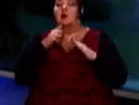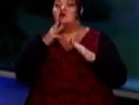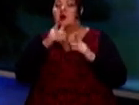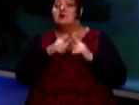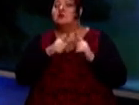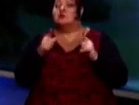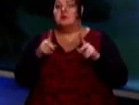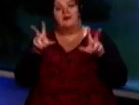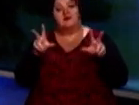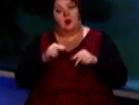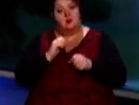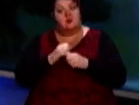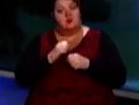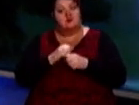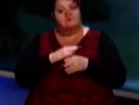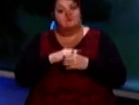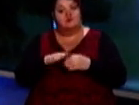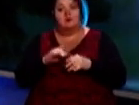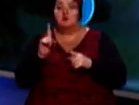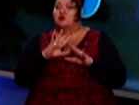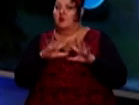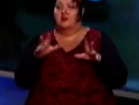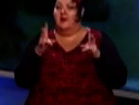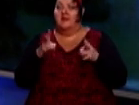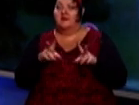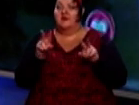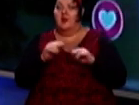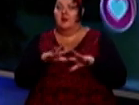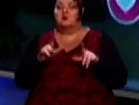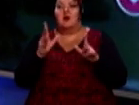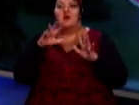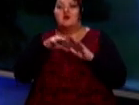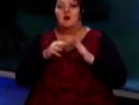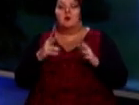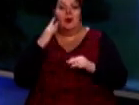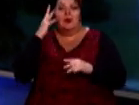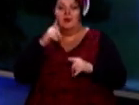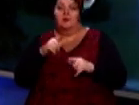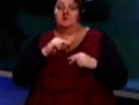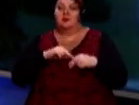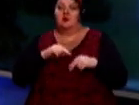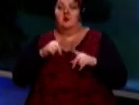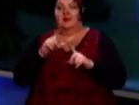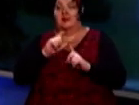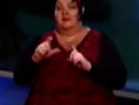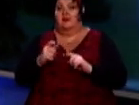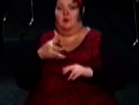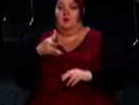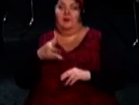вдалося зробити, що не вдалося, з яких причин, над втіленням яких ідей працюєте? У вас на відповідь 5